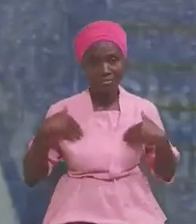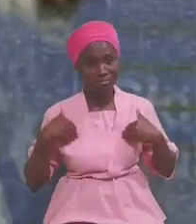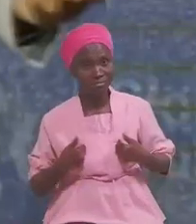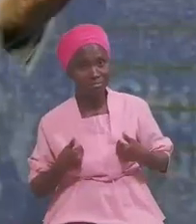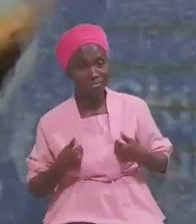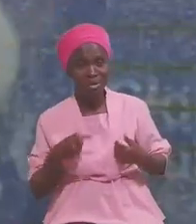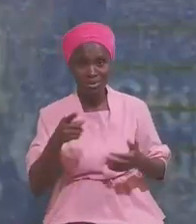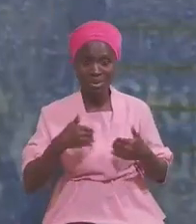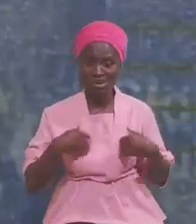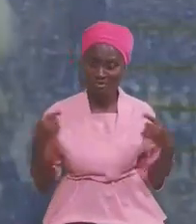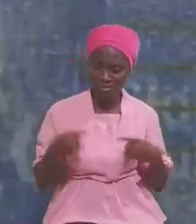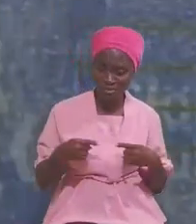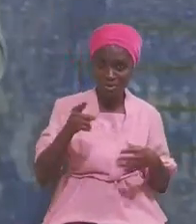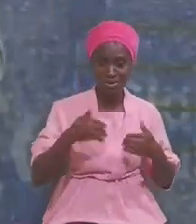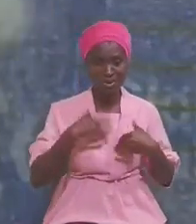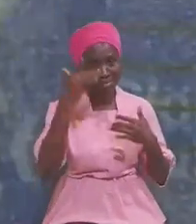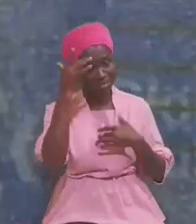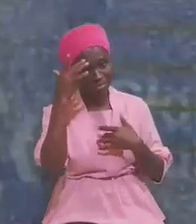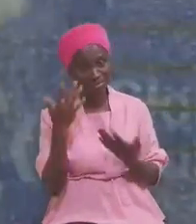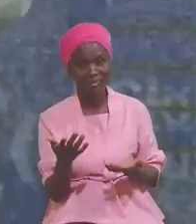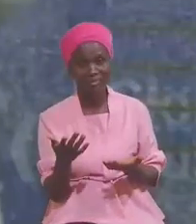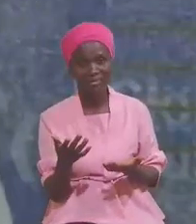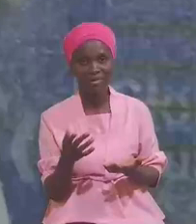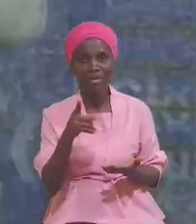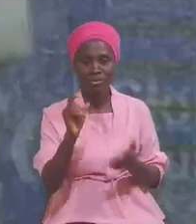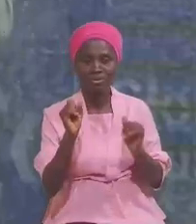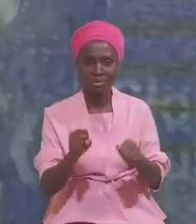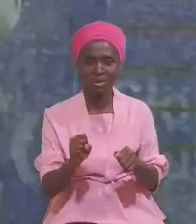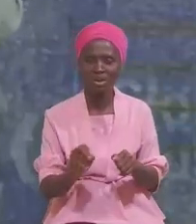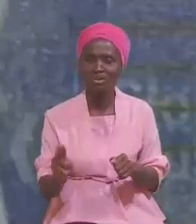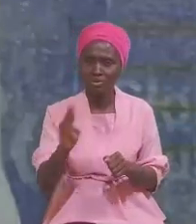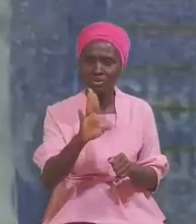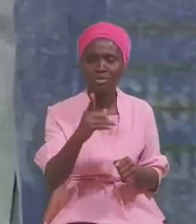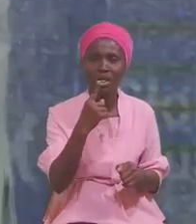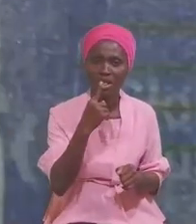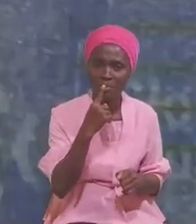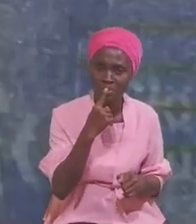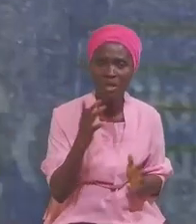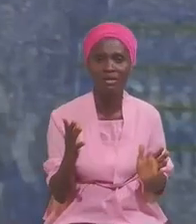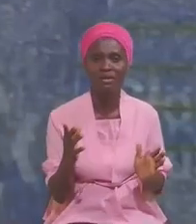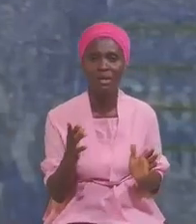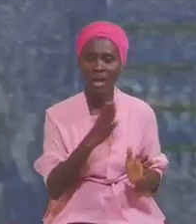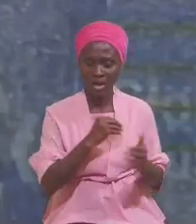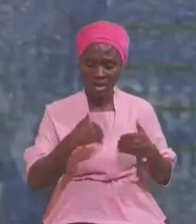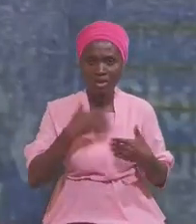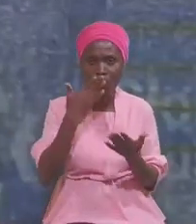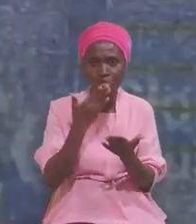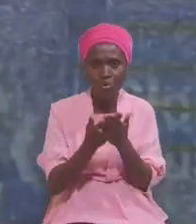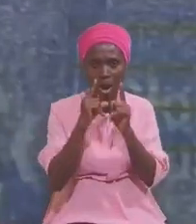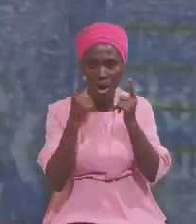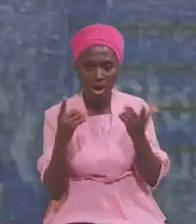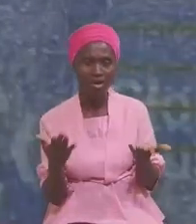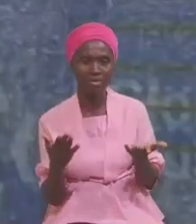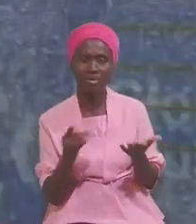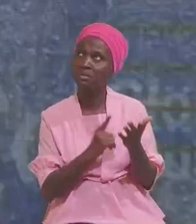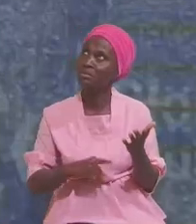douleurs, vous êtes malade, vous pouvez utiliser votre langue pour avoir un bon langage, une bonne